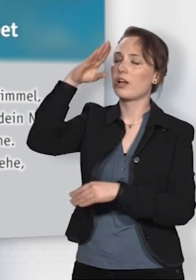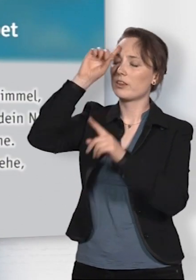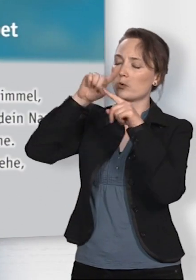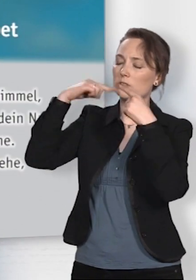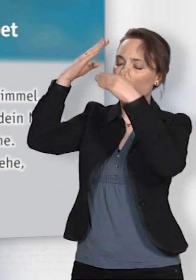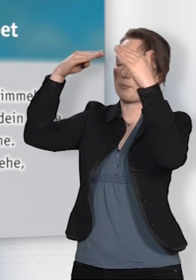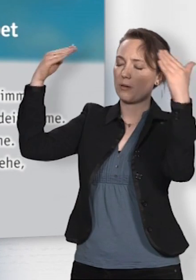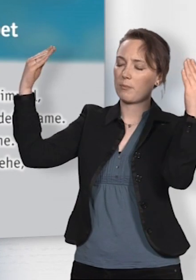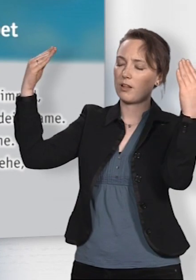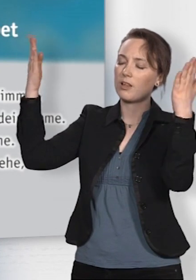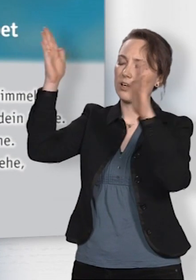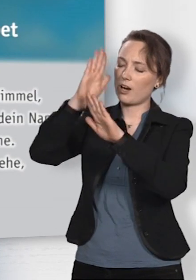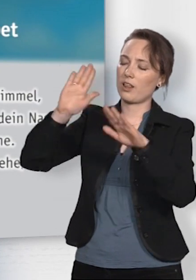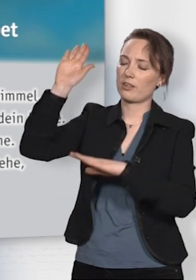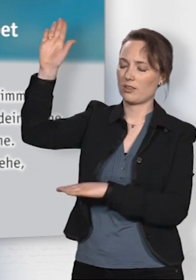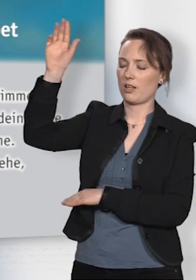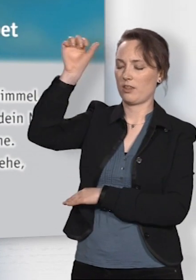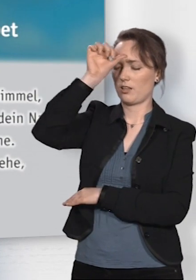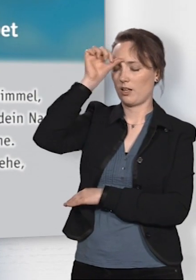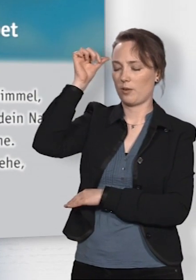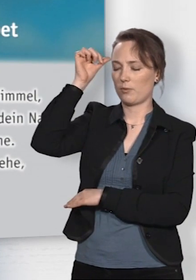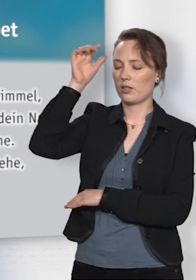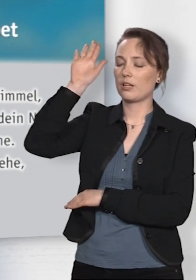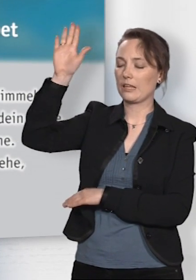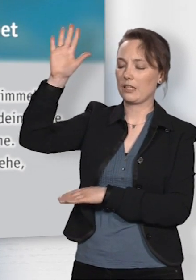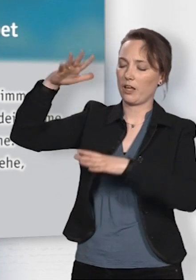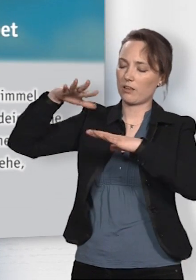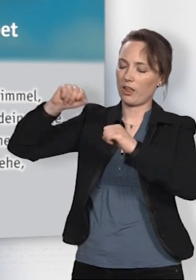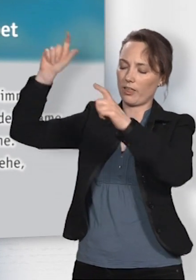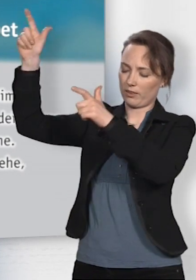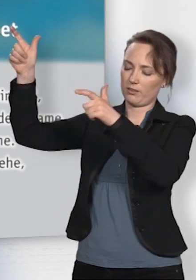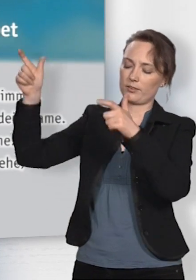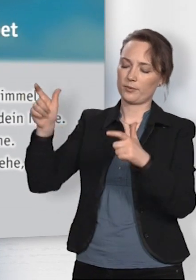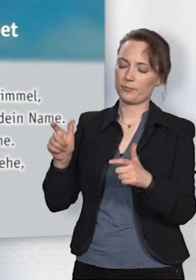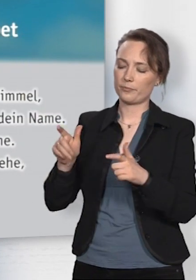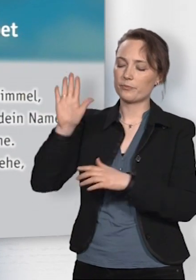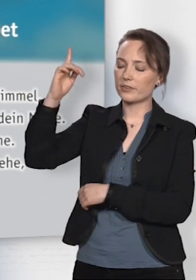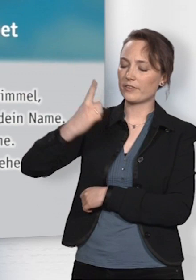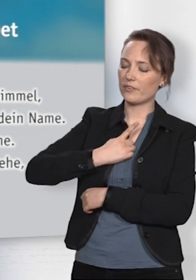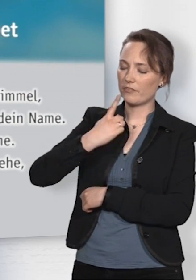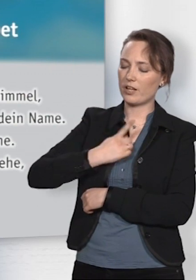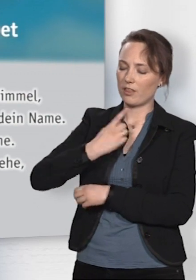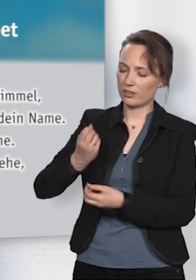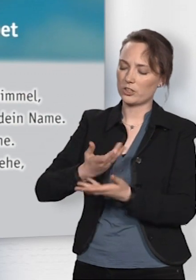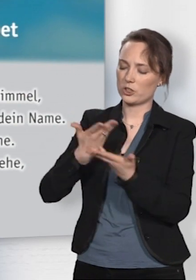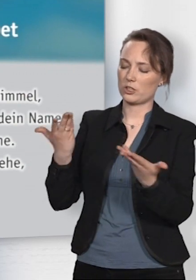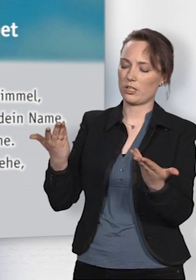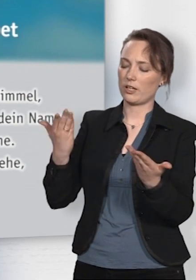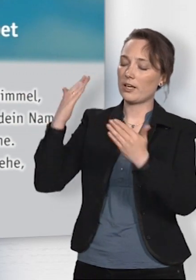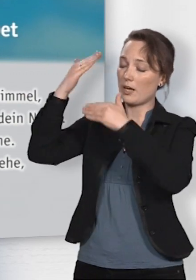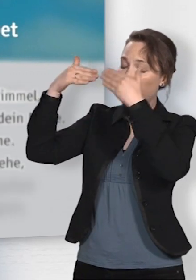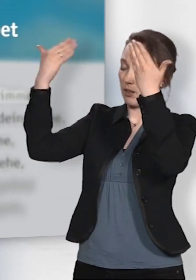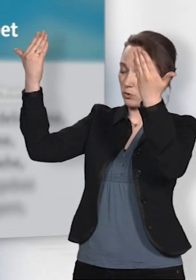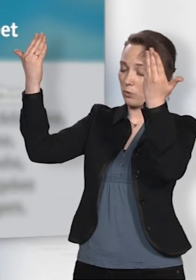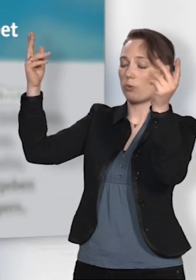Himmel, geheiligt werde dein Name. Dein Reich komme, dein Wille geschehe, wie im